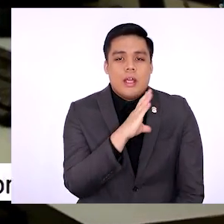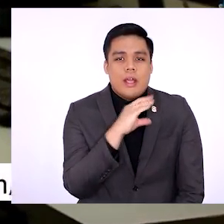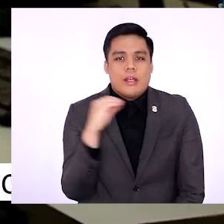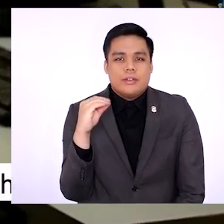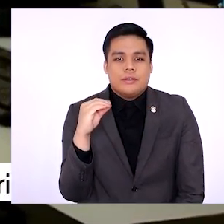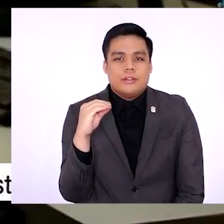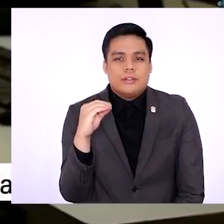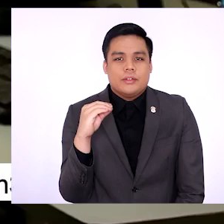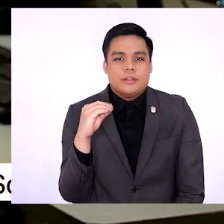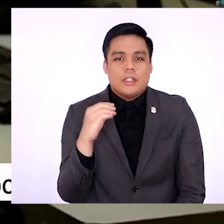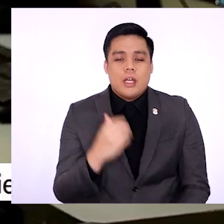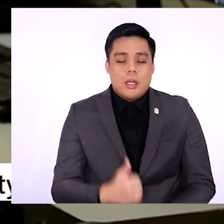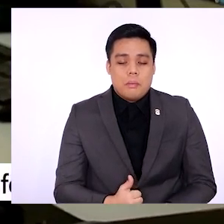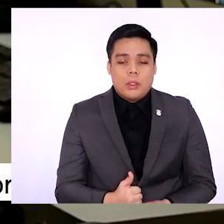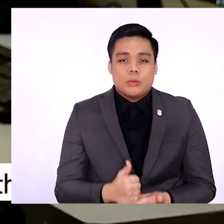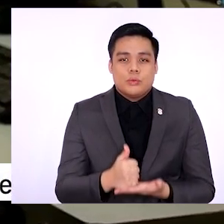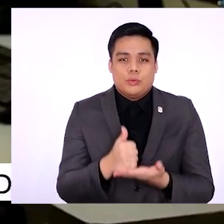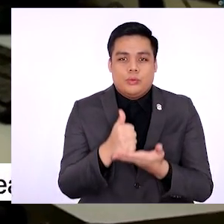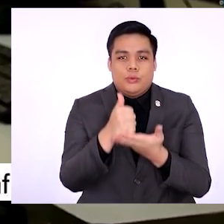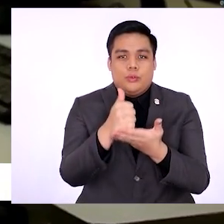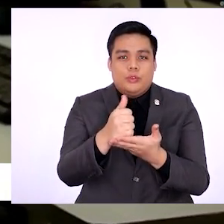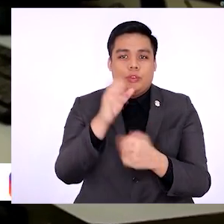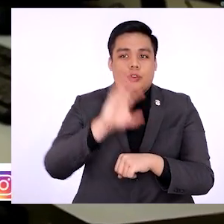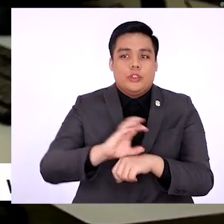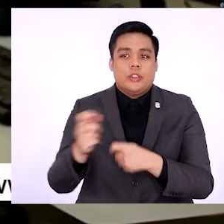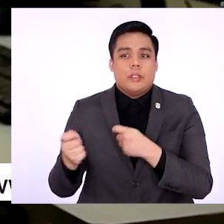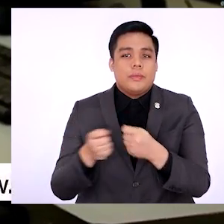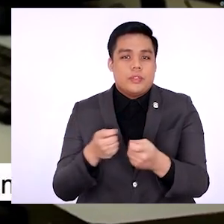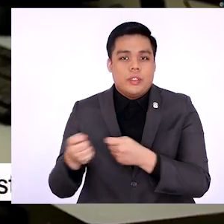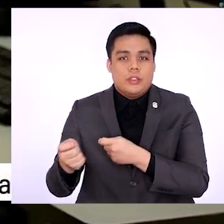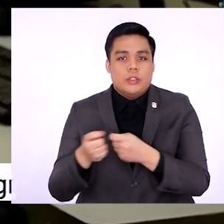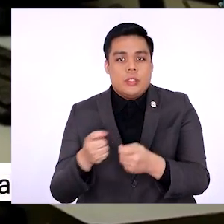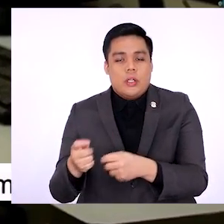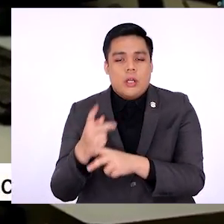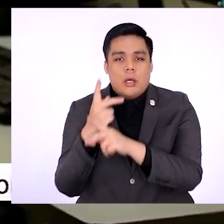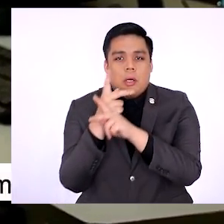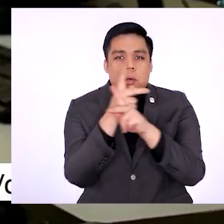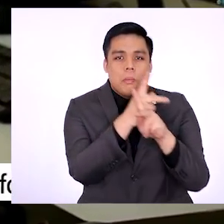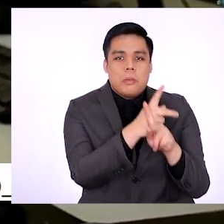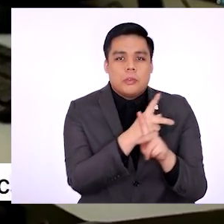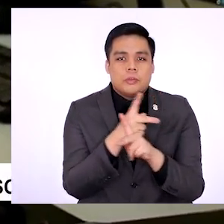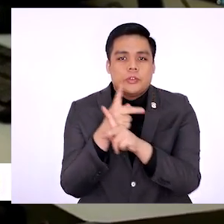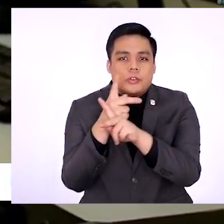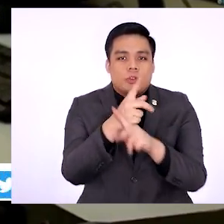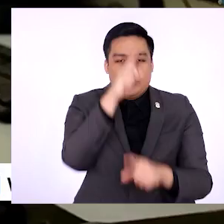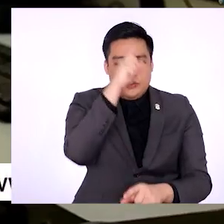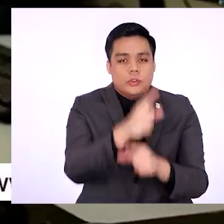ay nakatutulong din sila sa pamamahala sa pagmamalasakit po sa mga